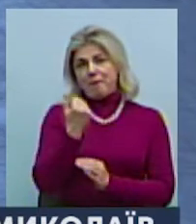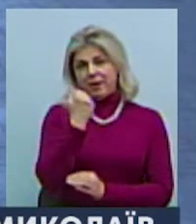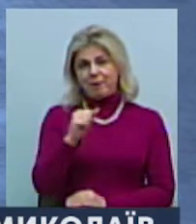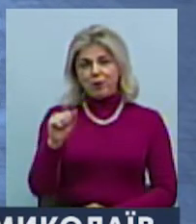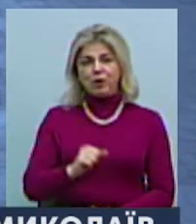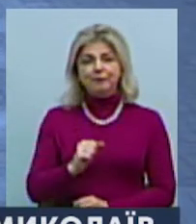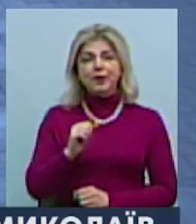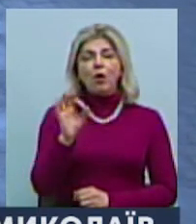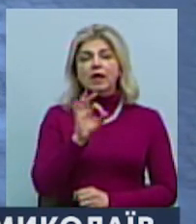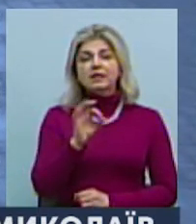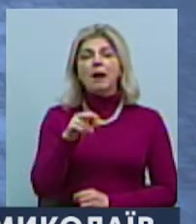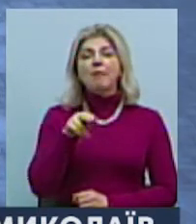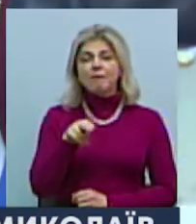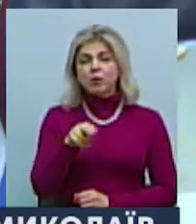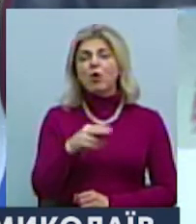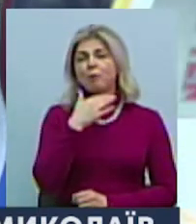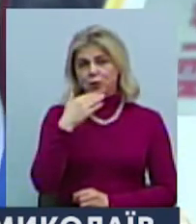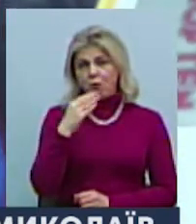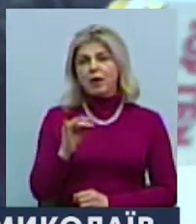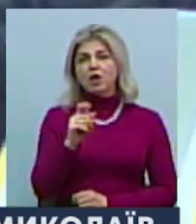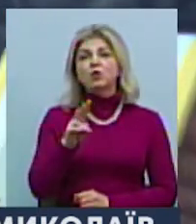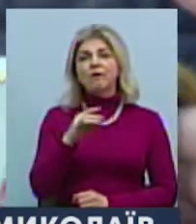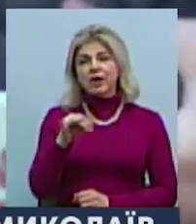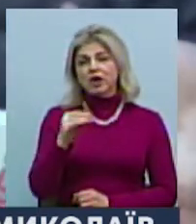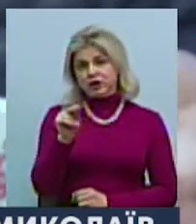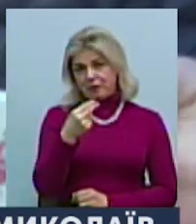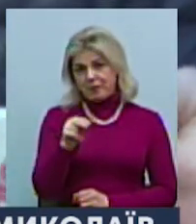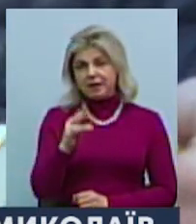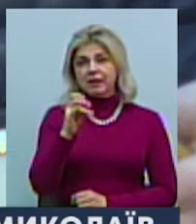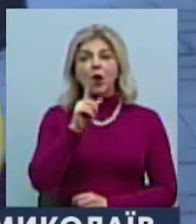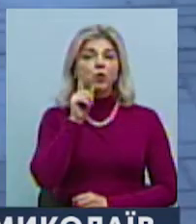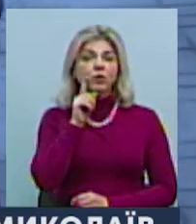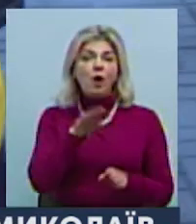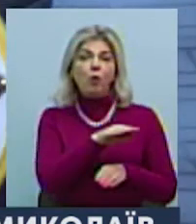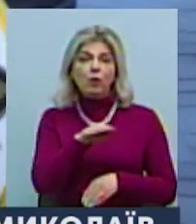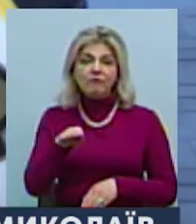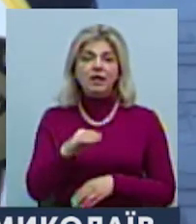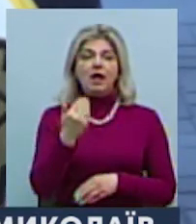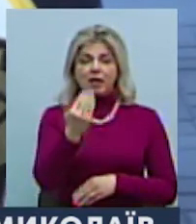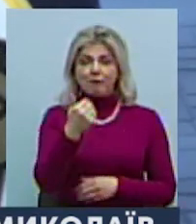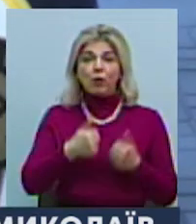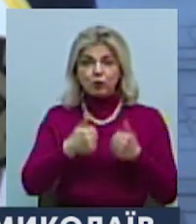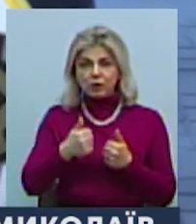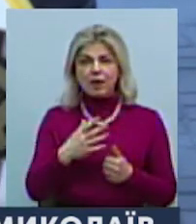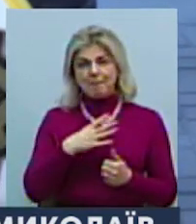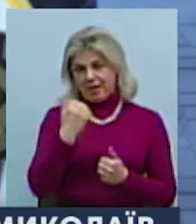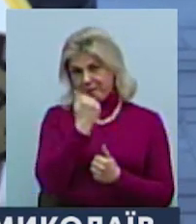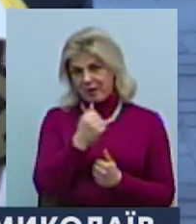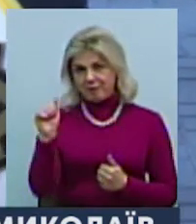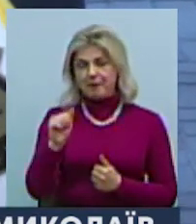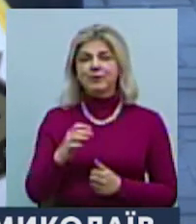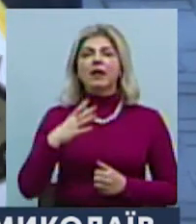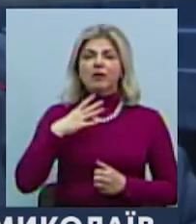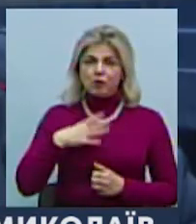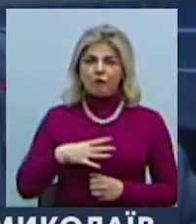– неодноразовий призер міжнародних змагань, але на юнацькому рівні. Перший дорослий міжнародний турнір став для спортсмена переможним. Говорить,